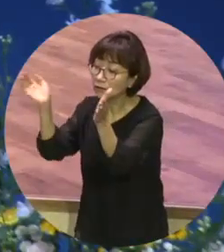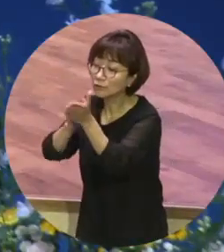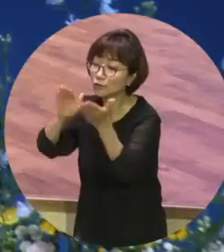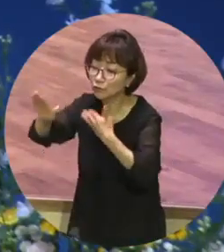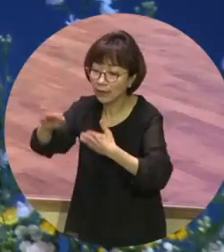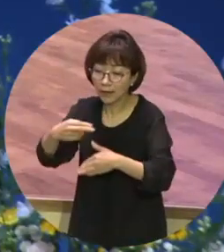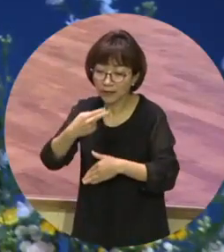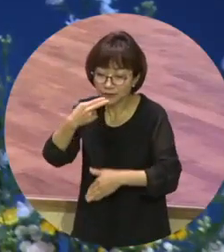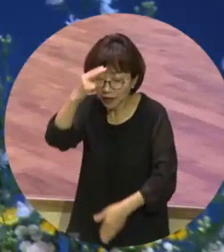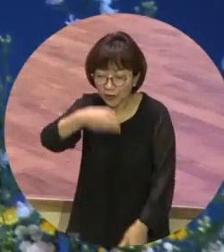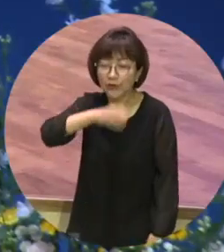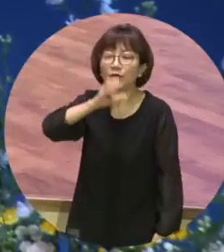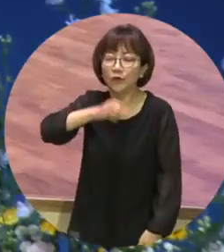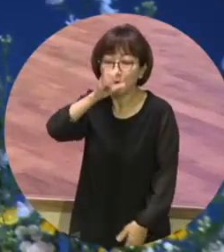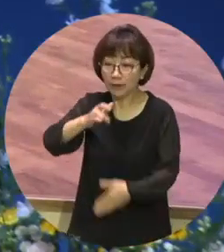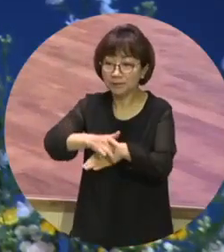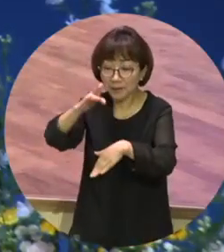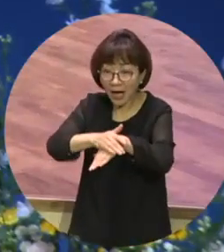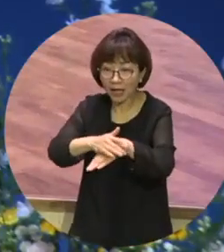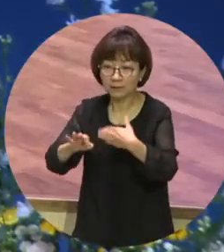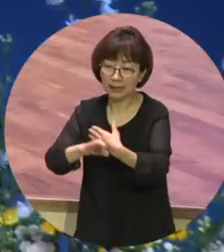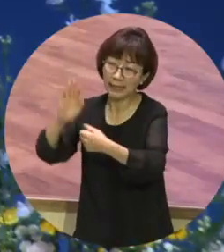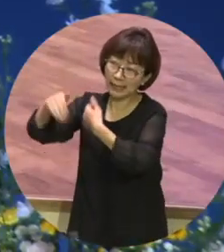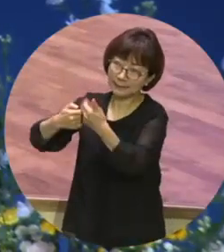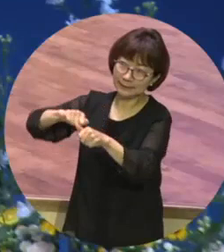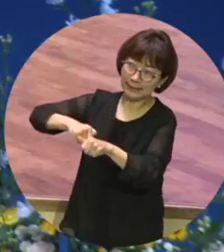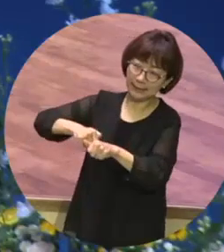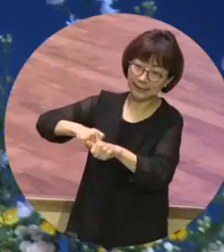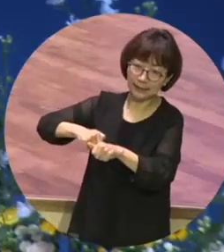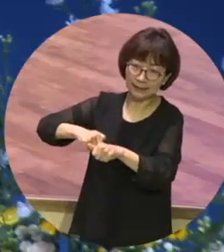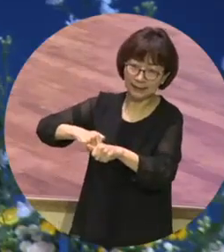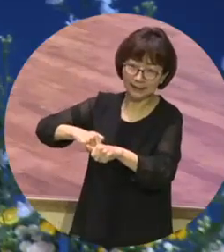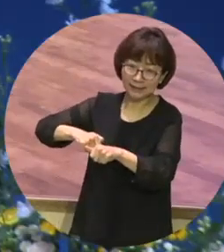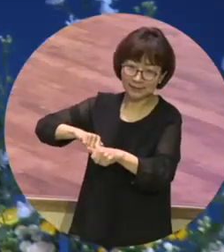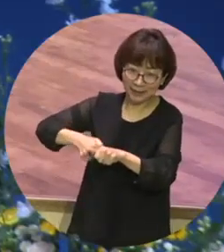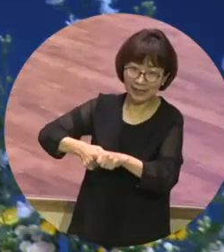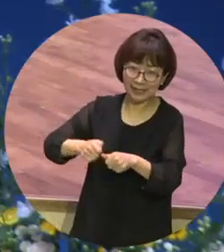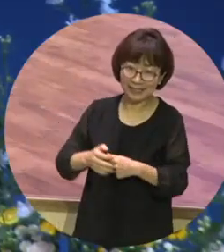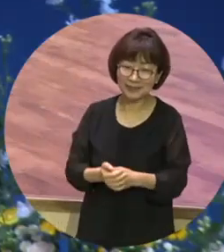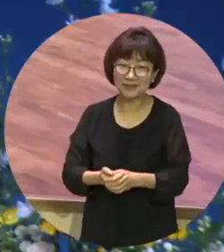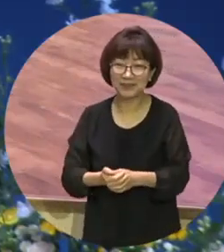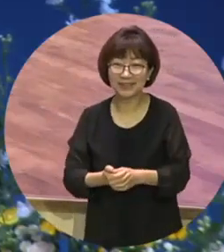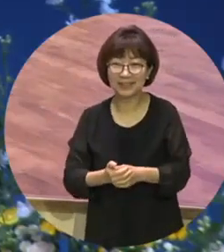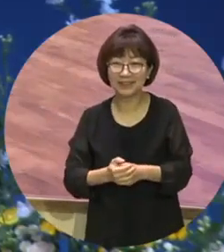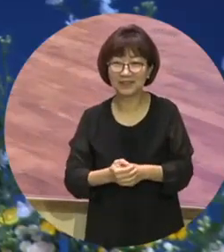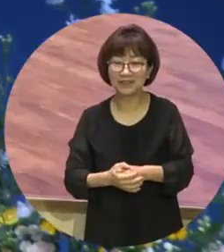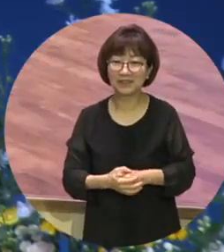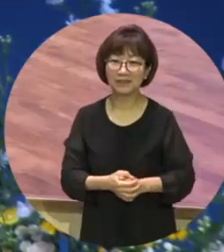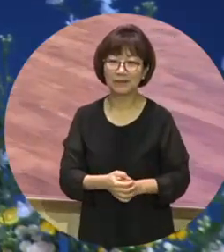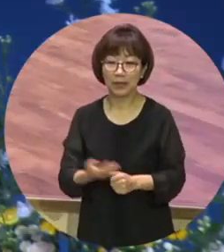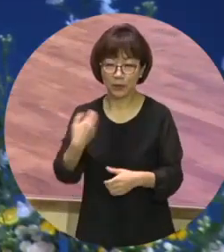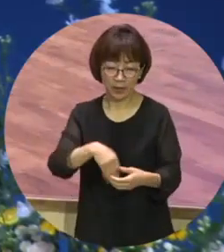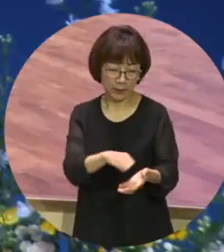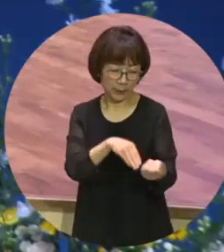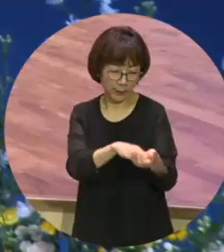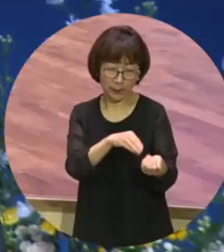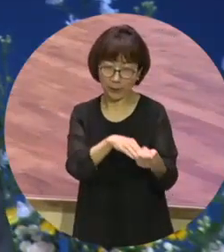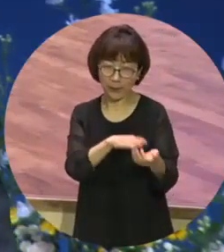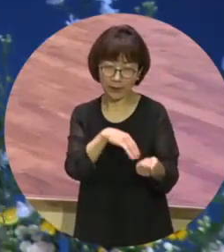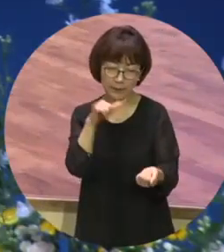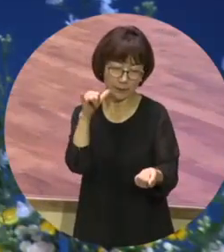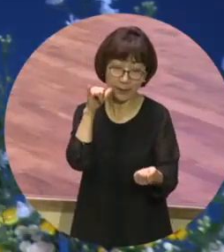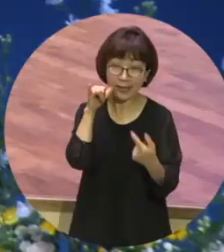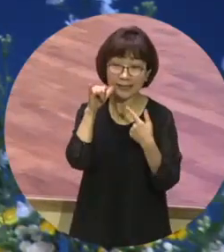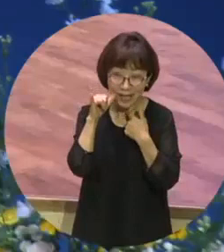하나님께서 손 보신다고. 어떻게요? 술 못 마시도록. 아멘. 노름을 그렇게